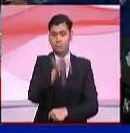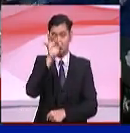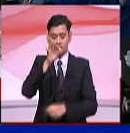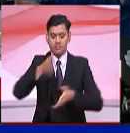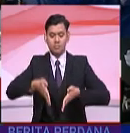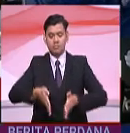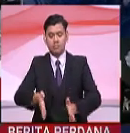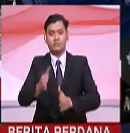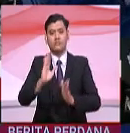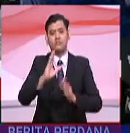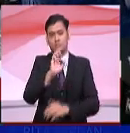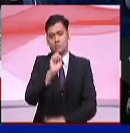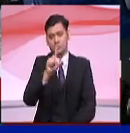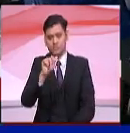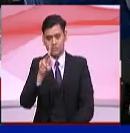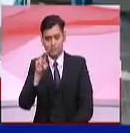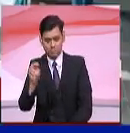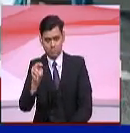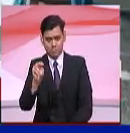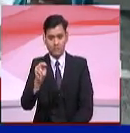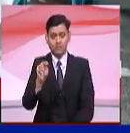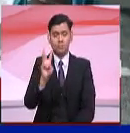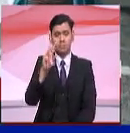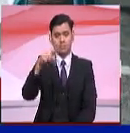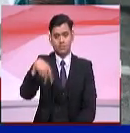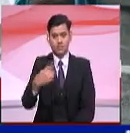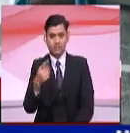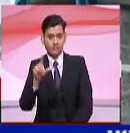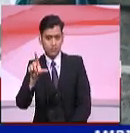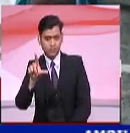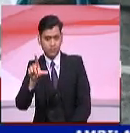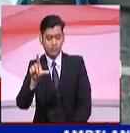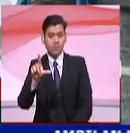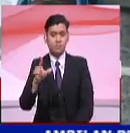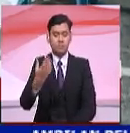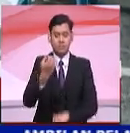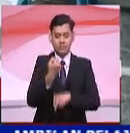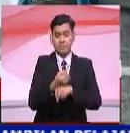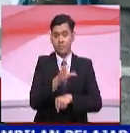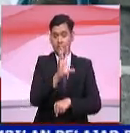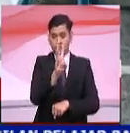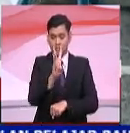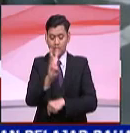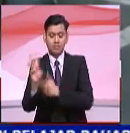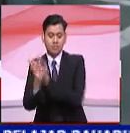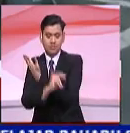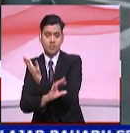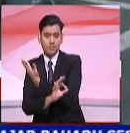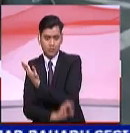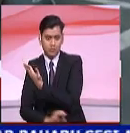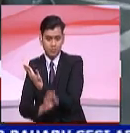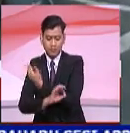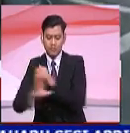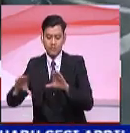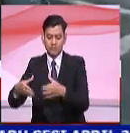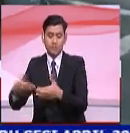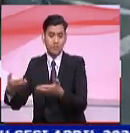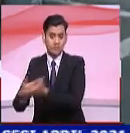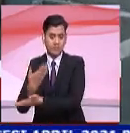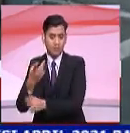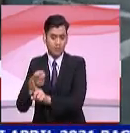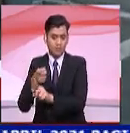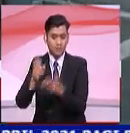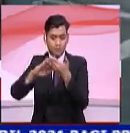Cluster Jalan Sulaiman di wilayah Persekutuan Kuala Lumpur dan cluster batu enam setengah di negeri sembilan pagi Cluster baru